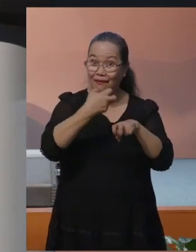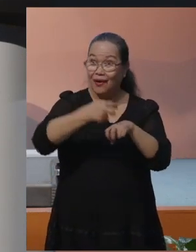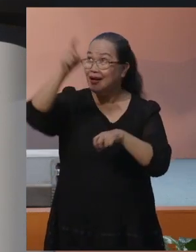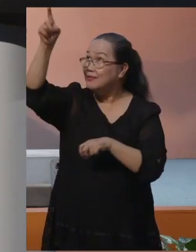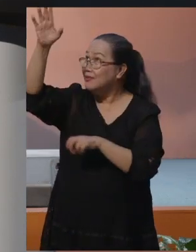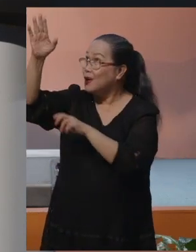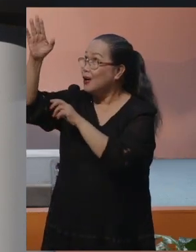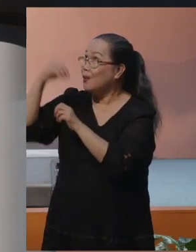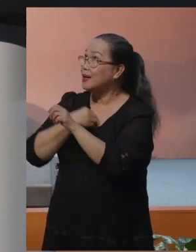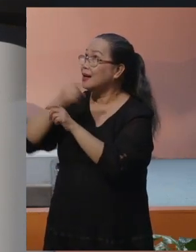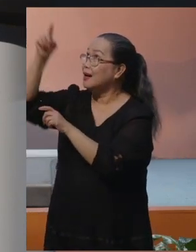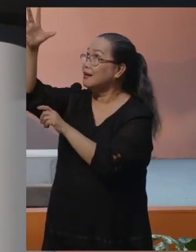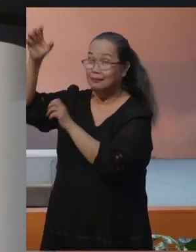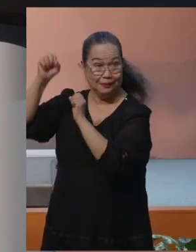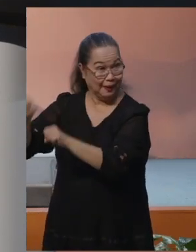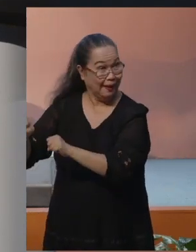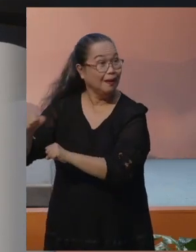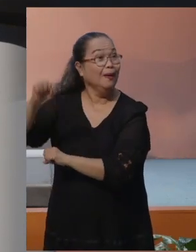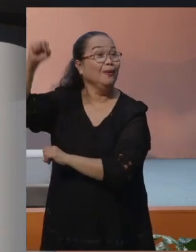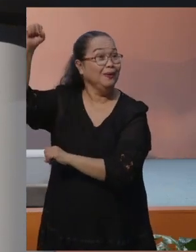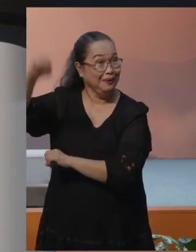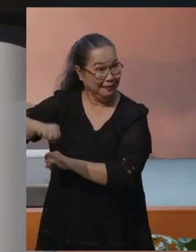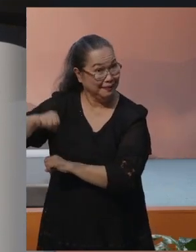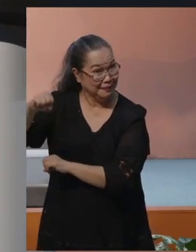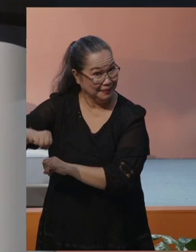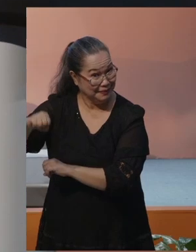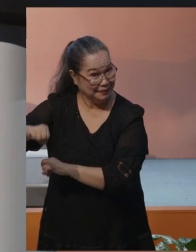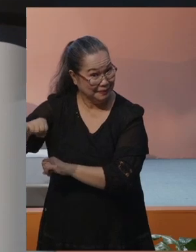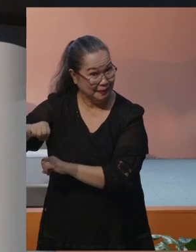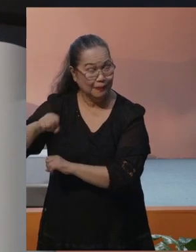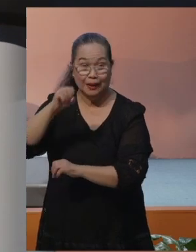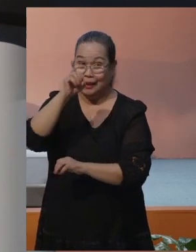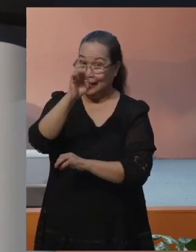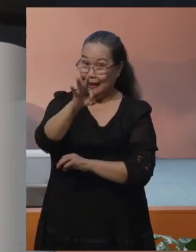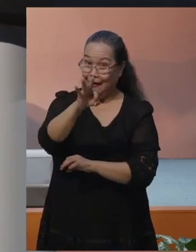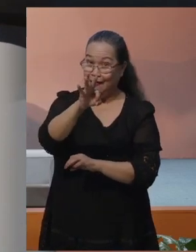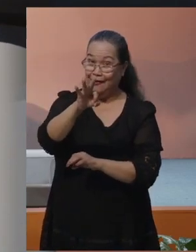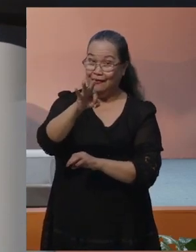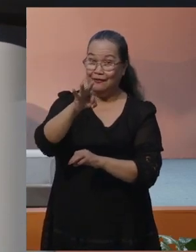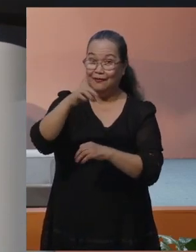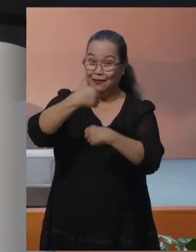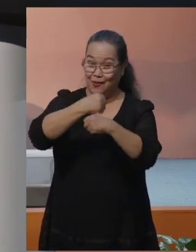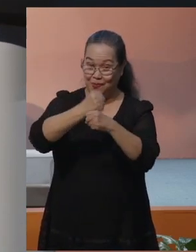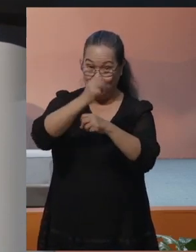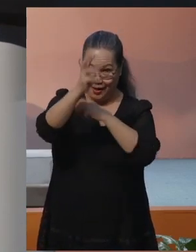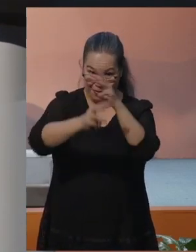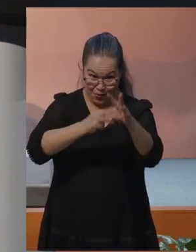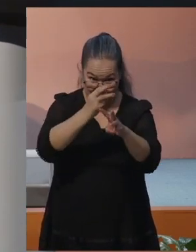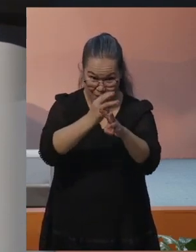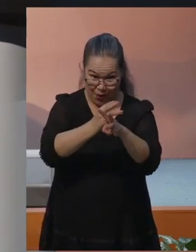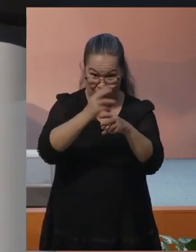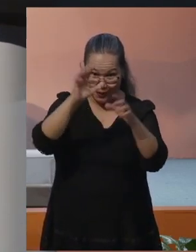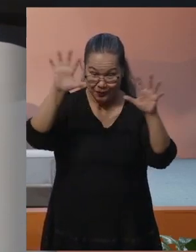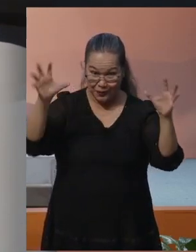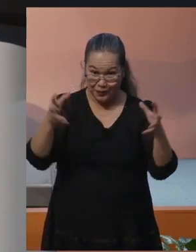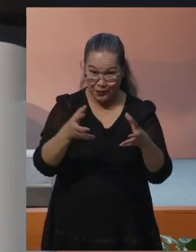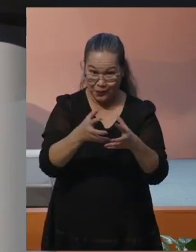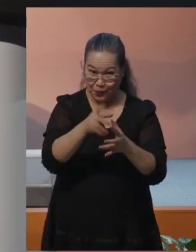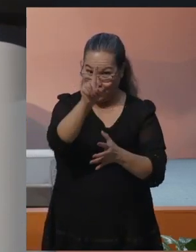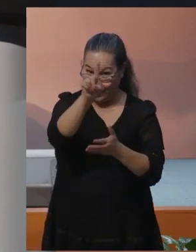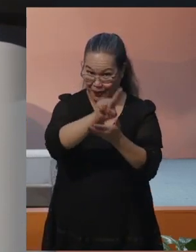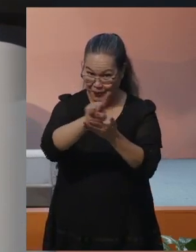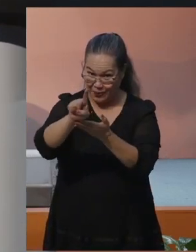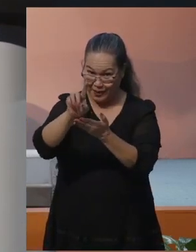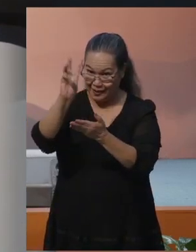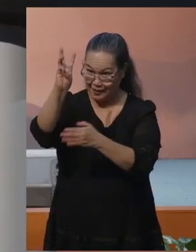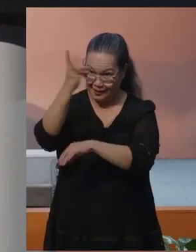Diyos? Wala. Kung nilalang niya ang langit at lupa sa loob ng isang linggo,